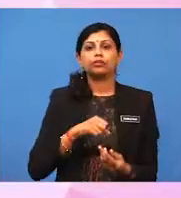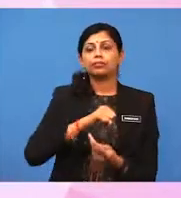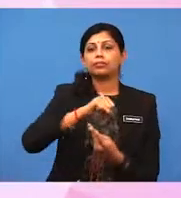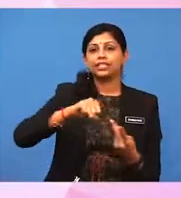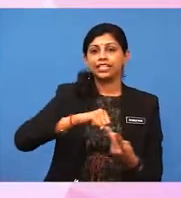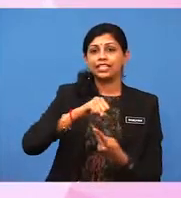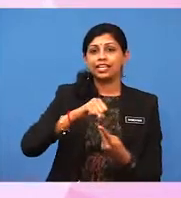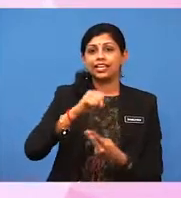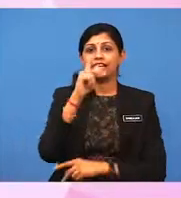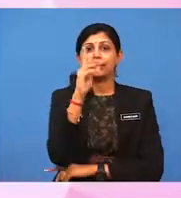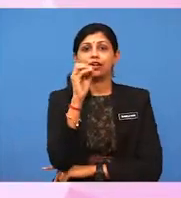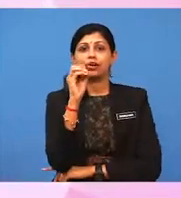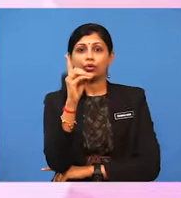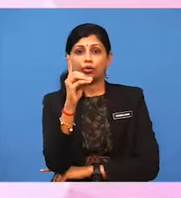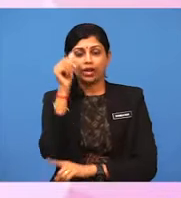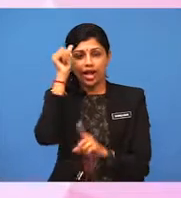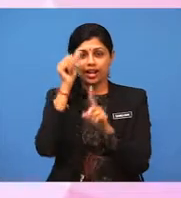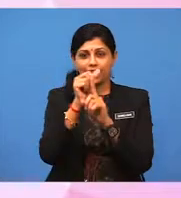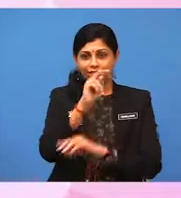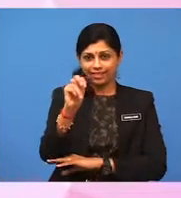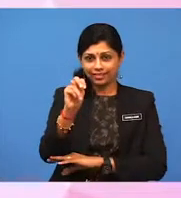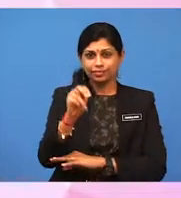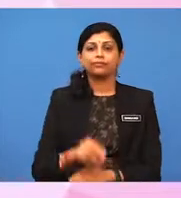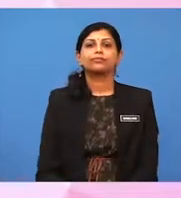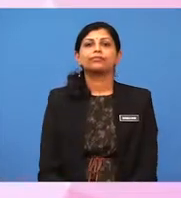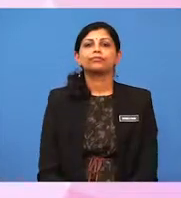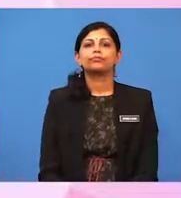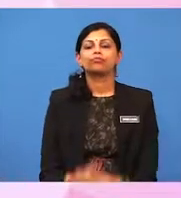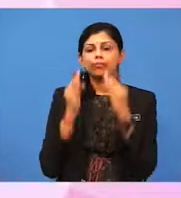arahan dengan berfokuskan standard pembelajaran